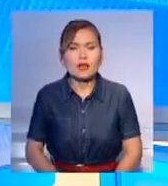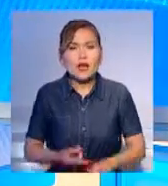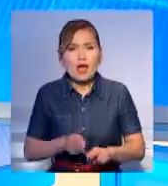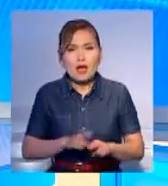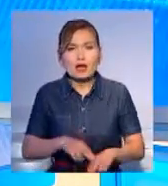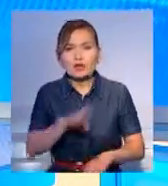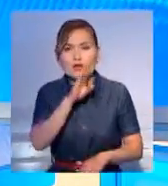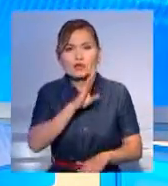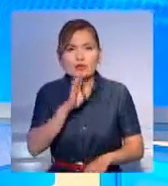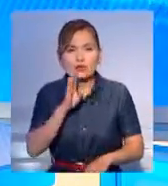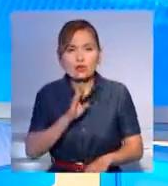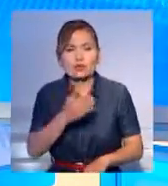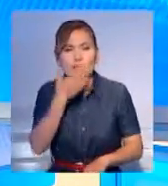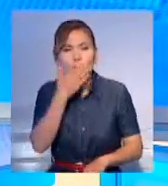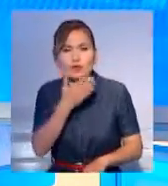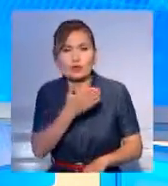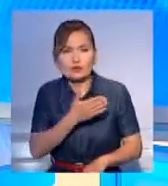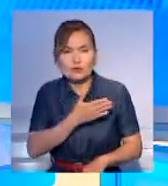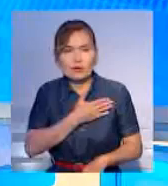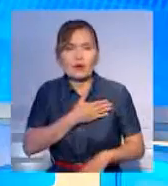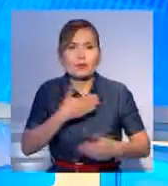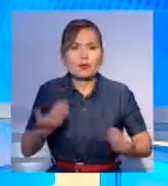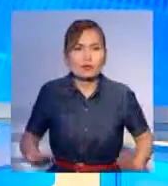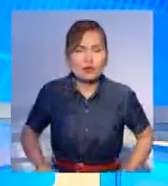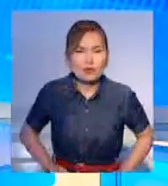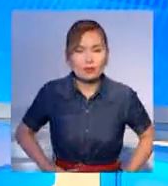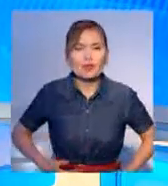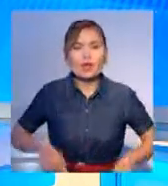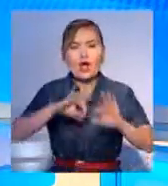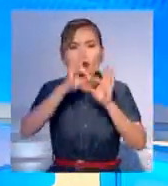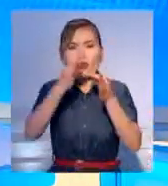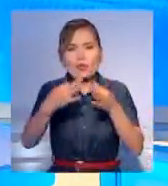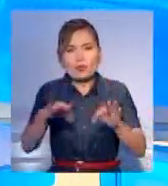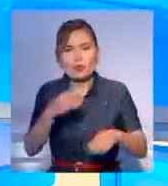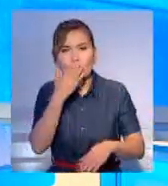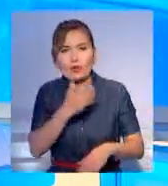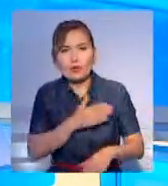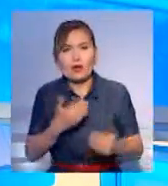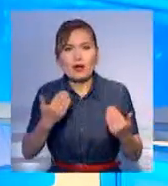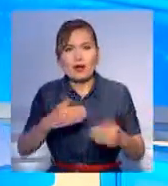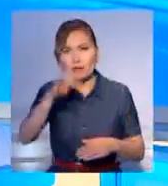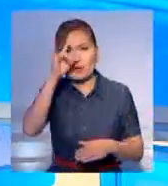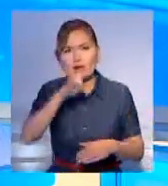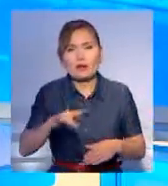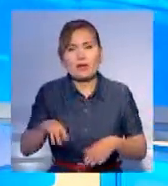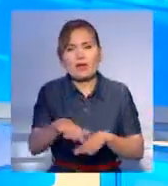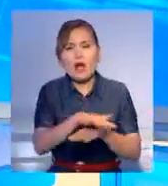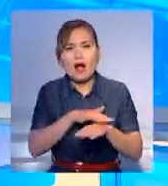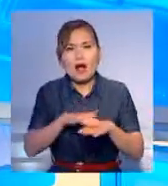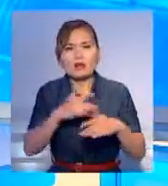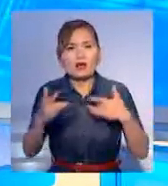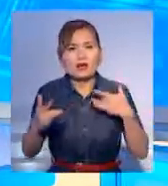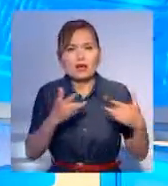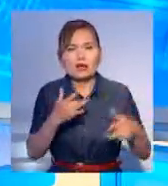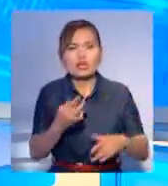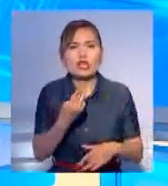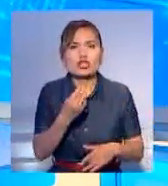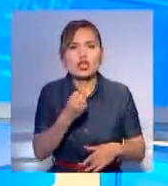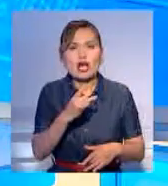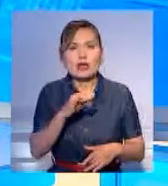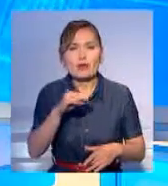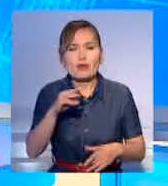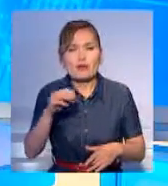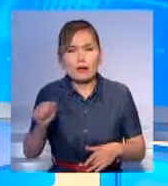Ол өмірді сұлулықты ерекше жақсы көрді. Өнерді өмірім деп білді. Бүгін Қазақстан Республикасы халық әртісі Зәмзагүл Шарипованы қазақ